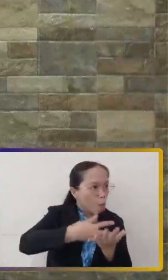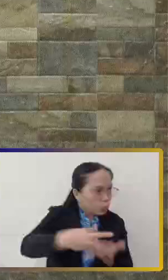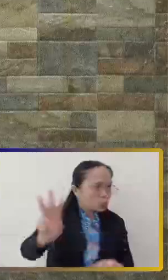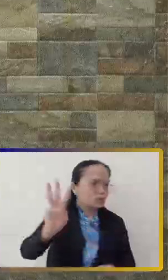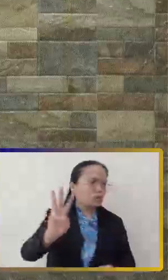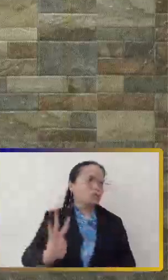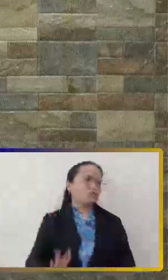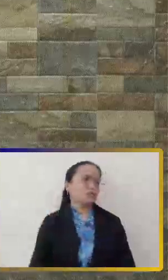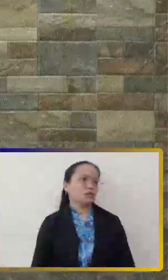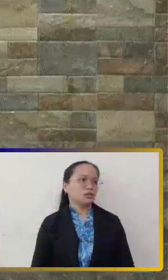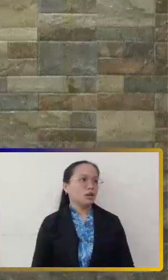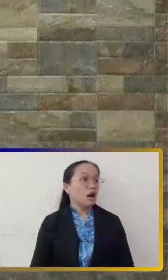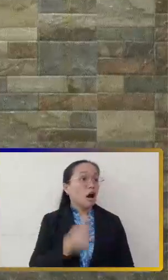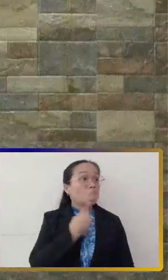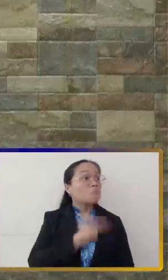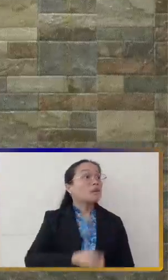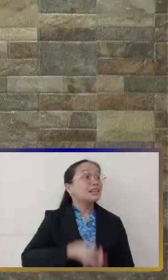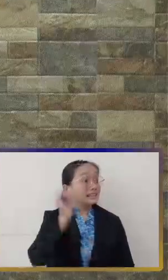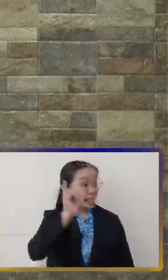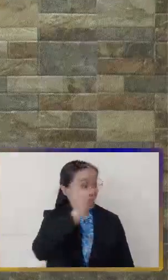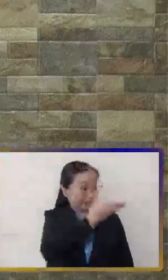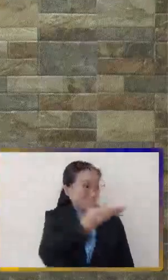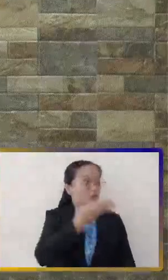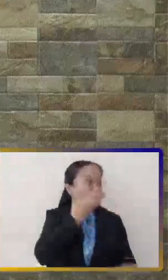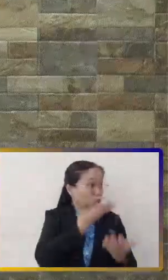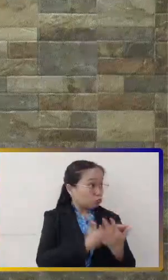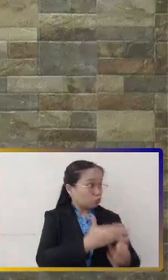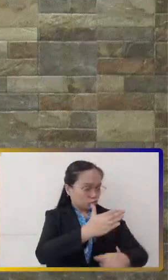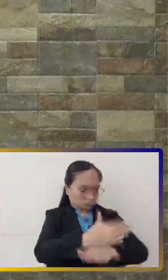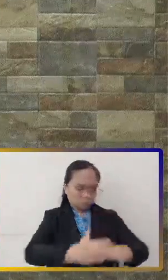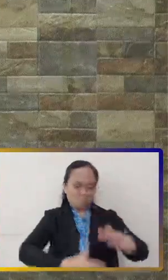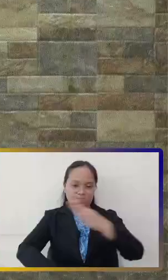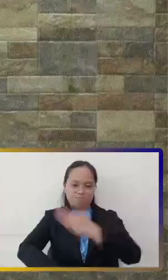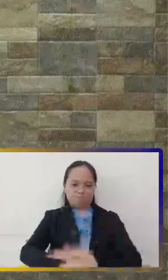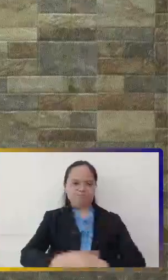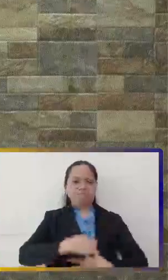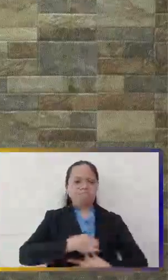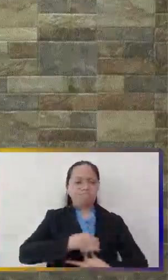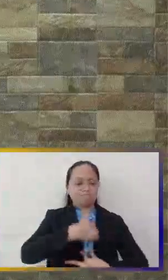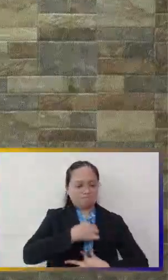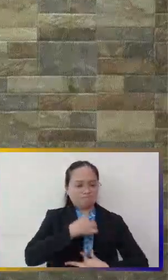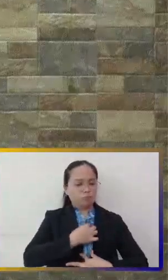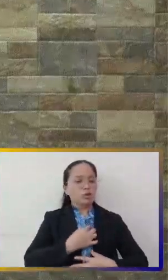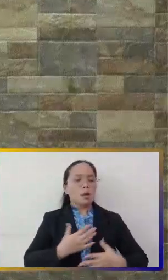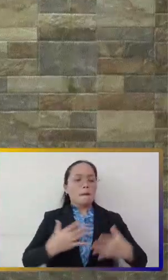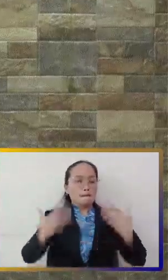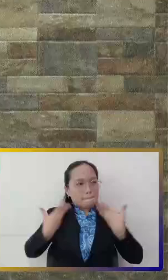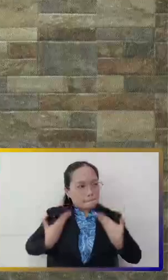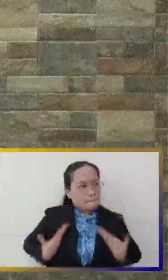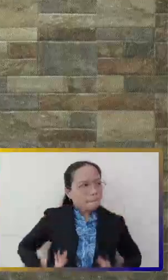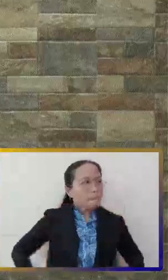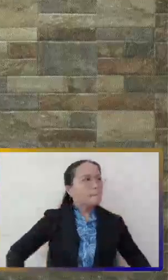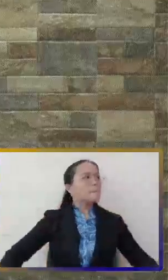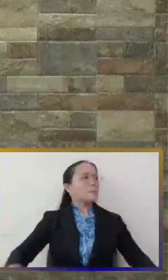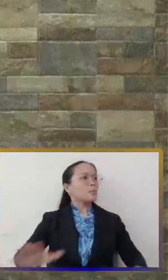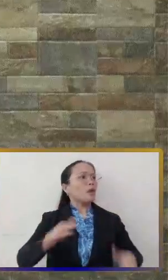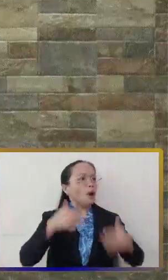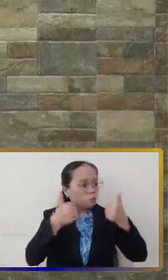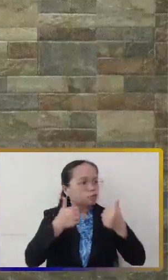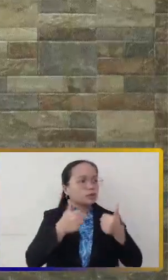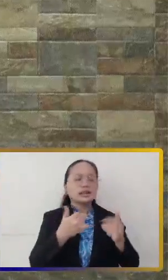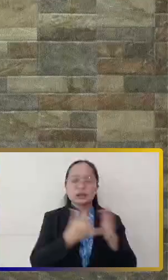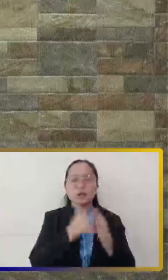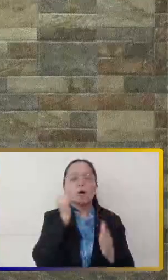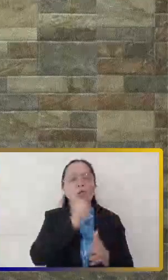I believe, brethren, that dressing yourself right and wearing your clothes right is